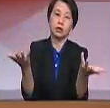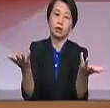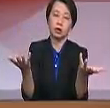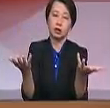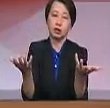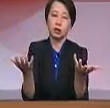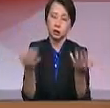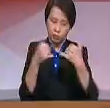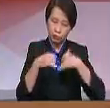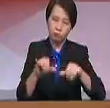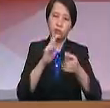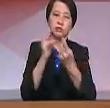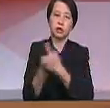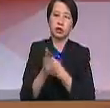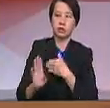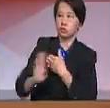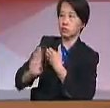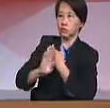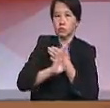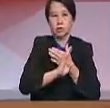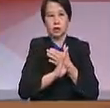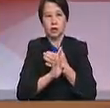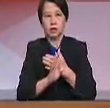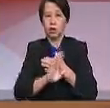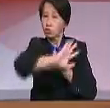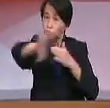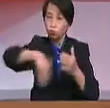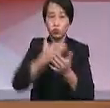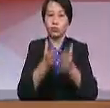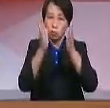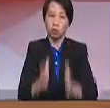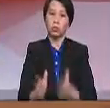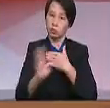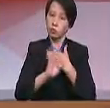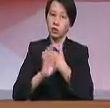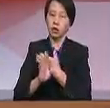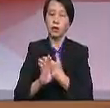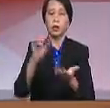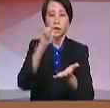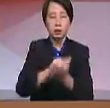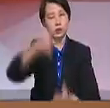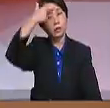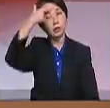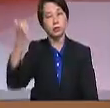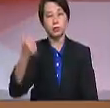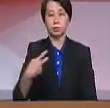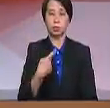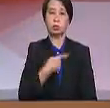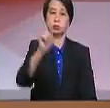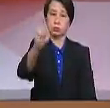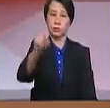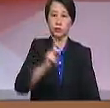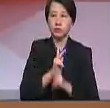ianya masih lagi dalam keadaan yang membahaya kepada setiap individu. Jadi sebab itulah kita